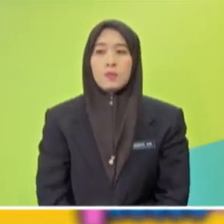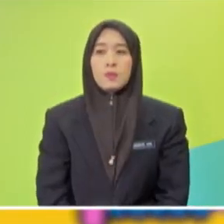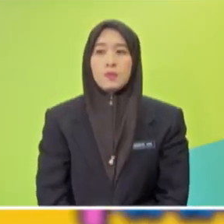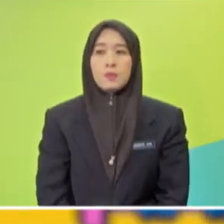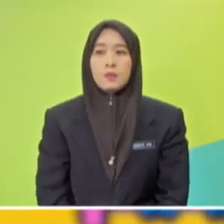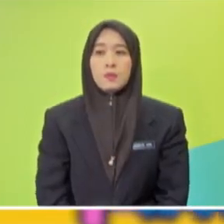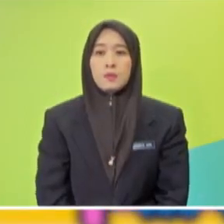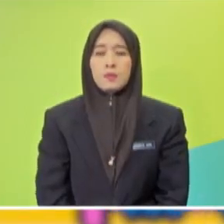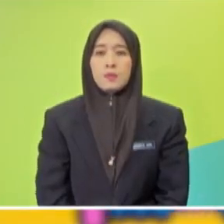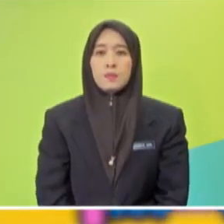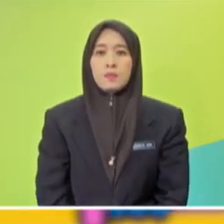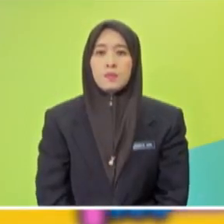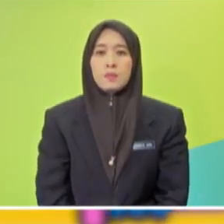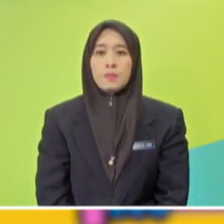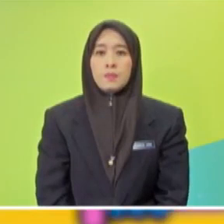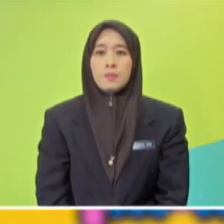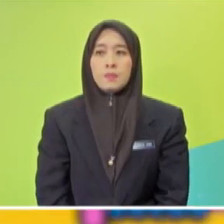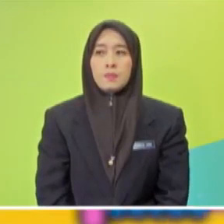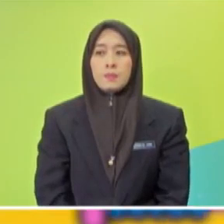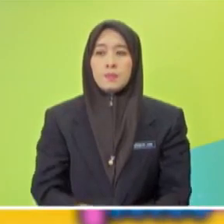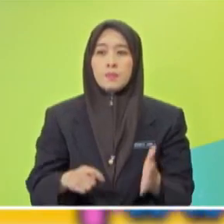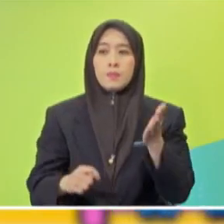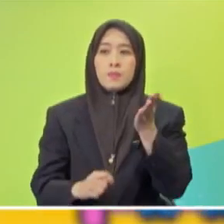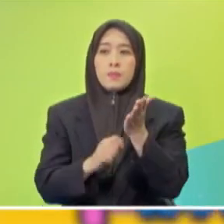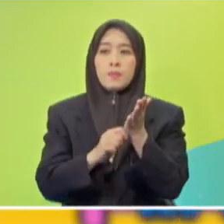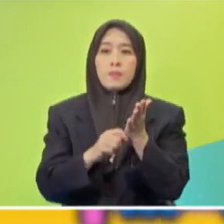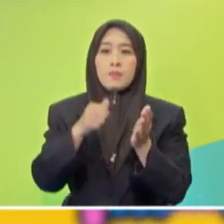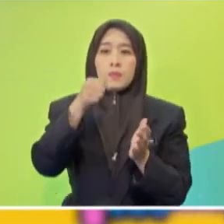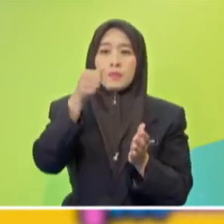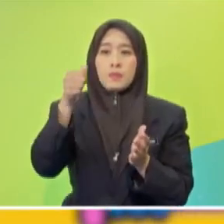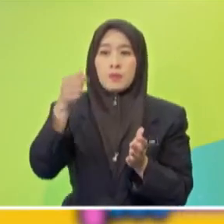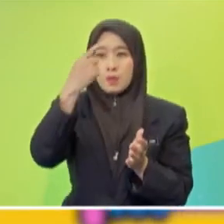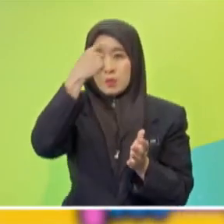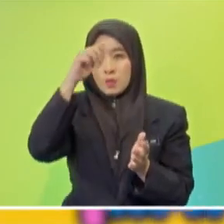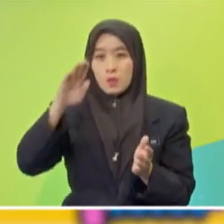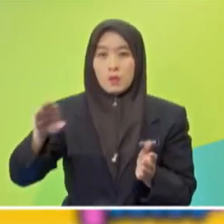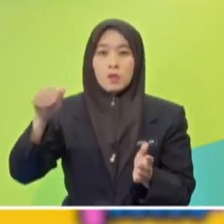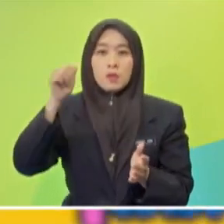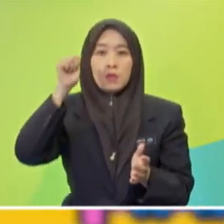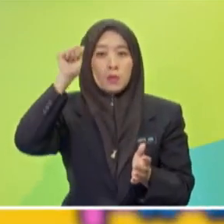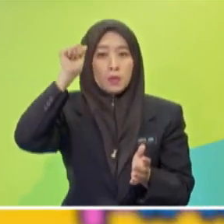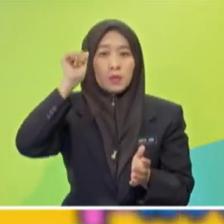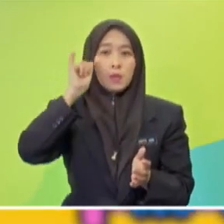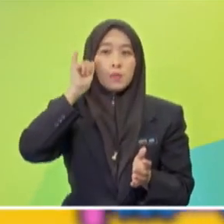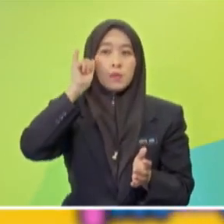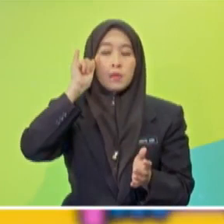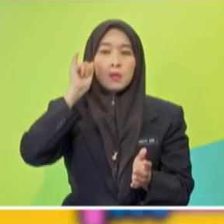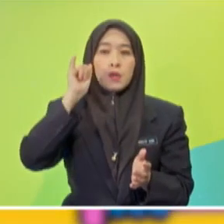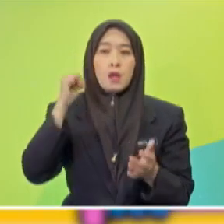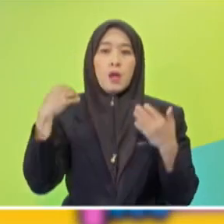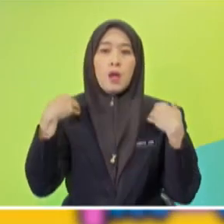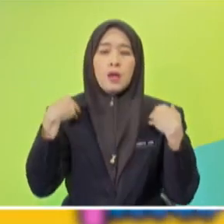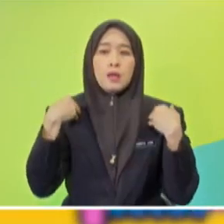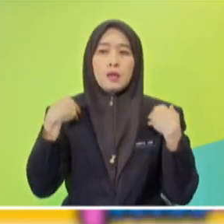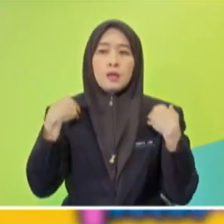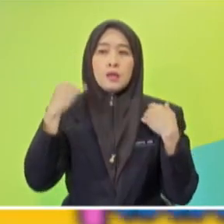tambah apa nih stiker untuk adik iqman Oke seterusnya adik Irman Oke Adik